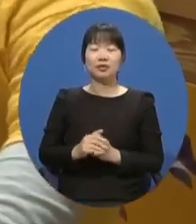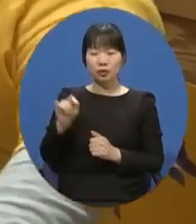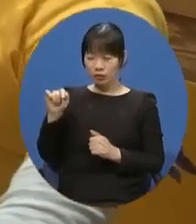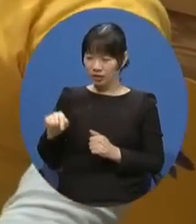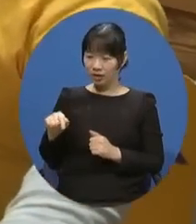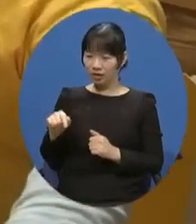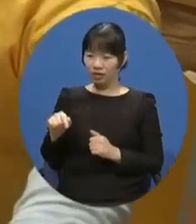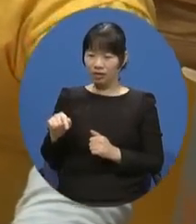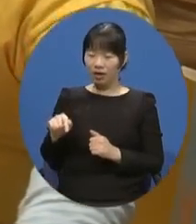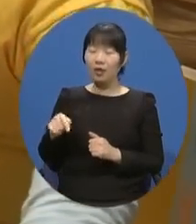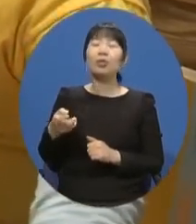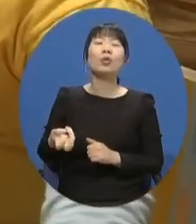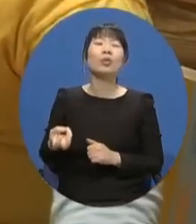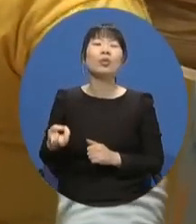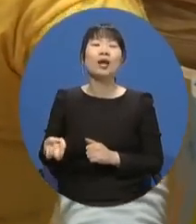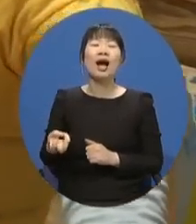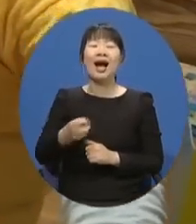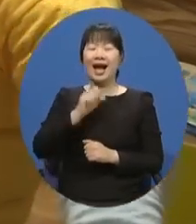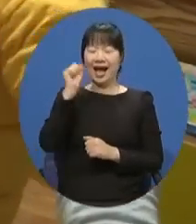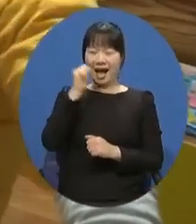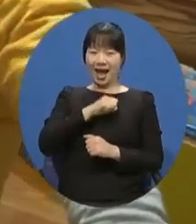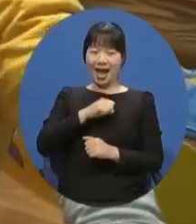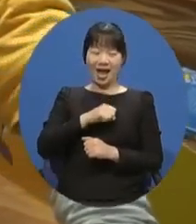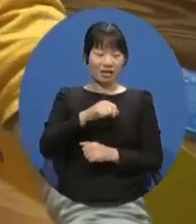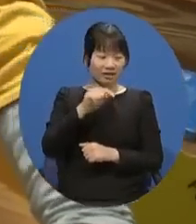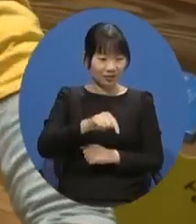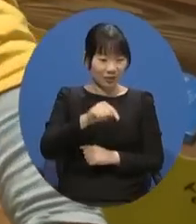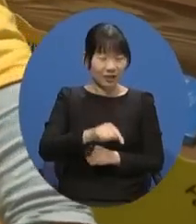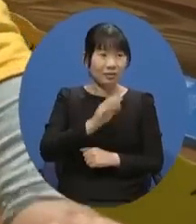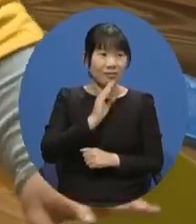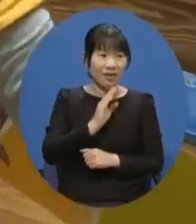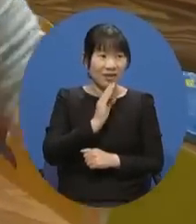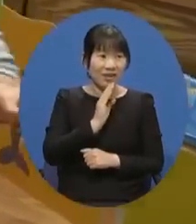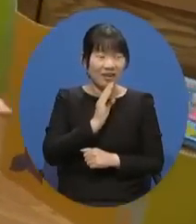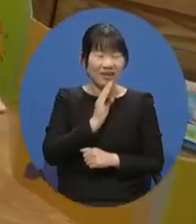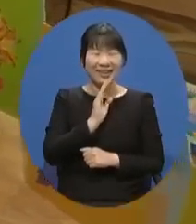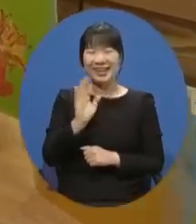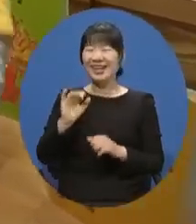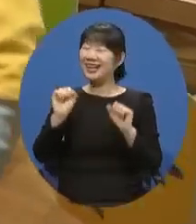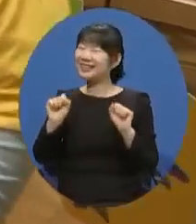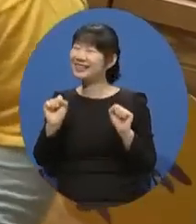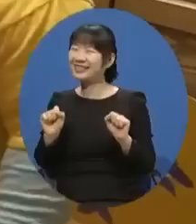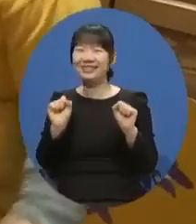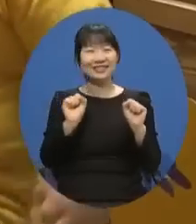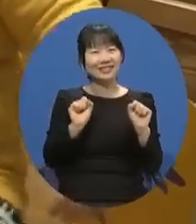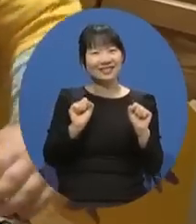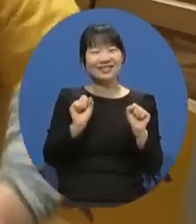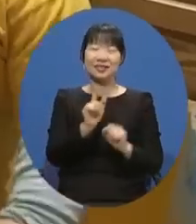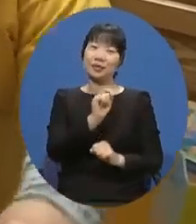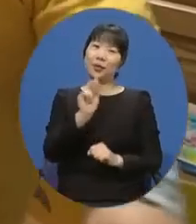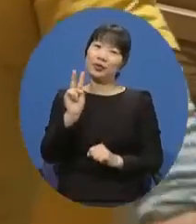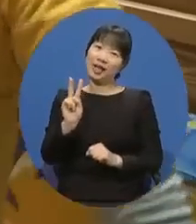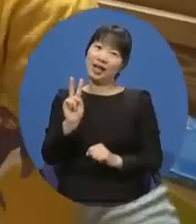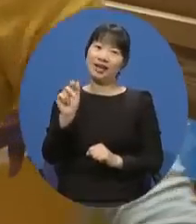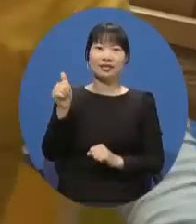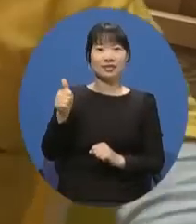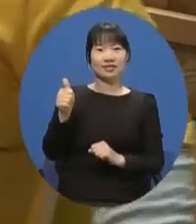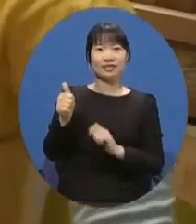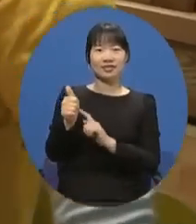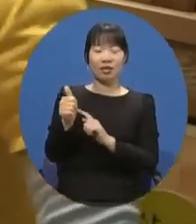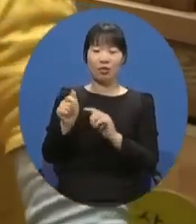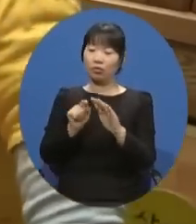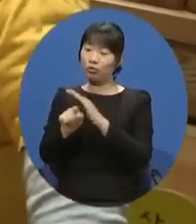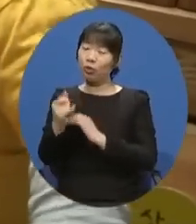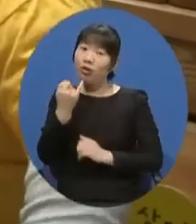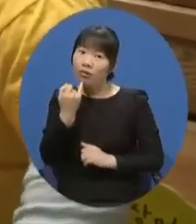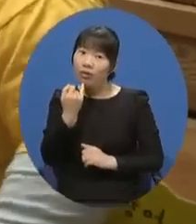여긴가? 똑똑똑. 아, 여기였구나. 네. 안녕하세요, 고야씨. 들어가도